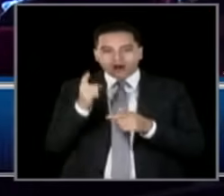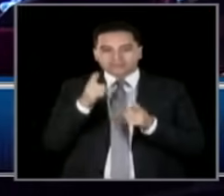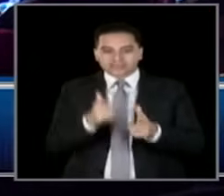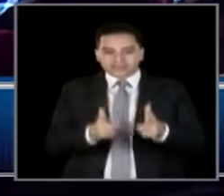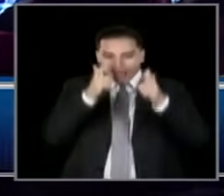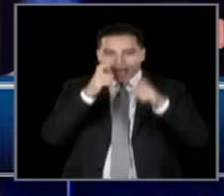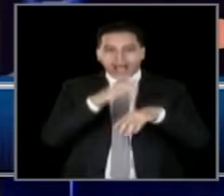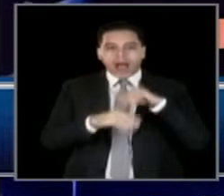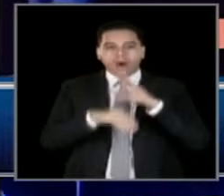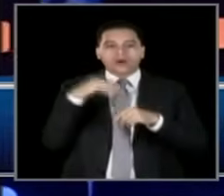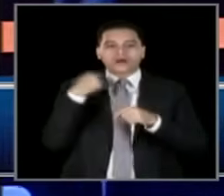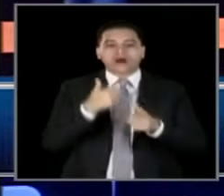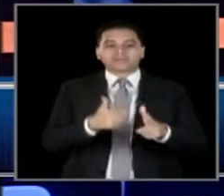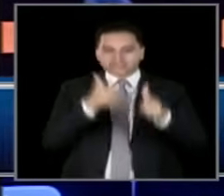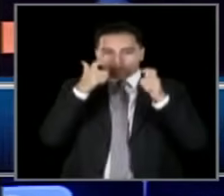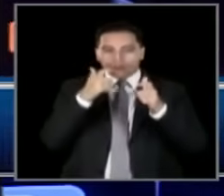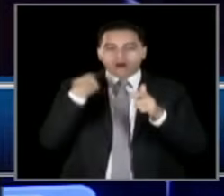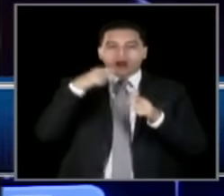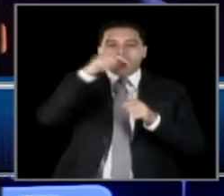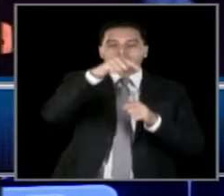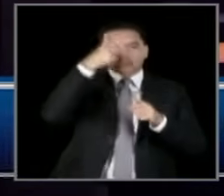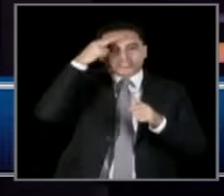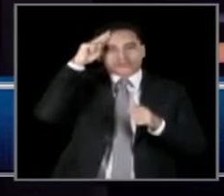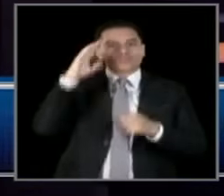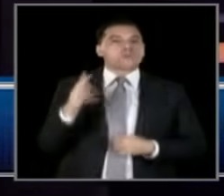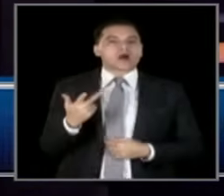14 يوليو 2002